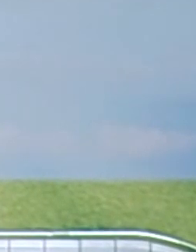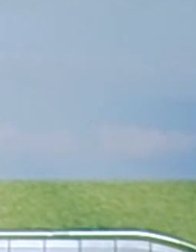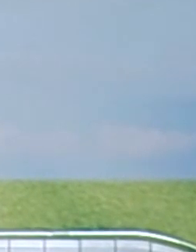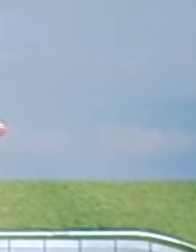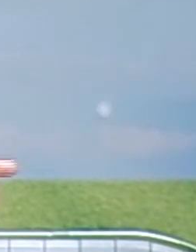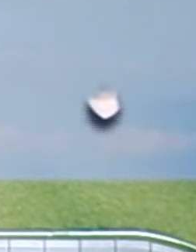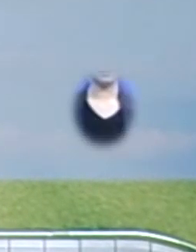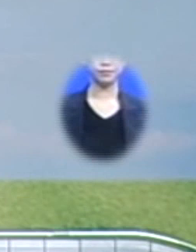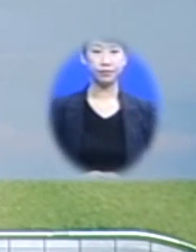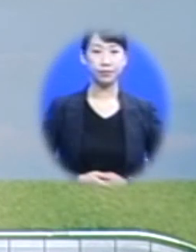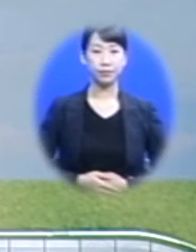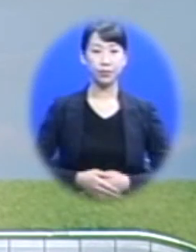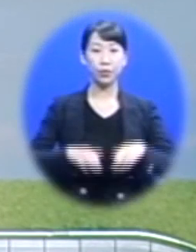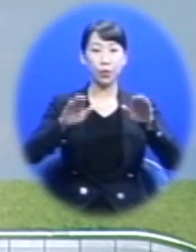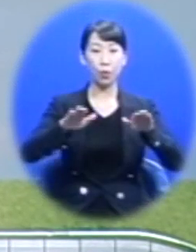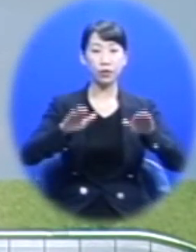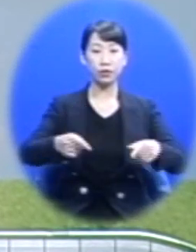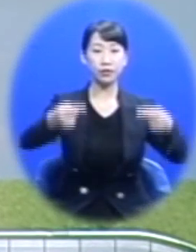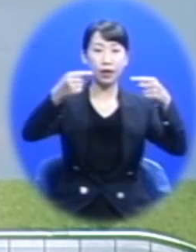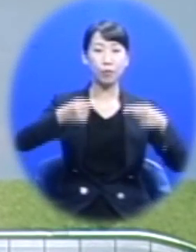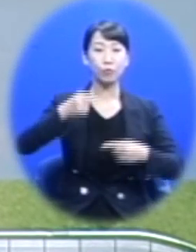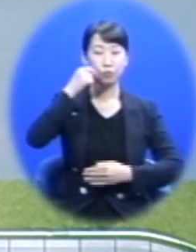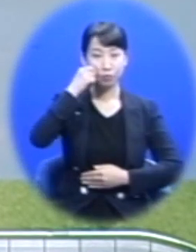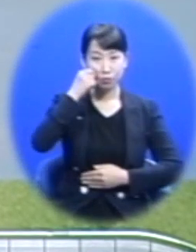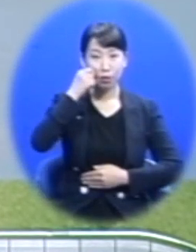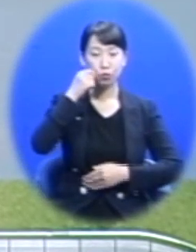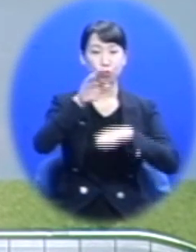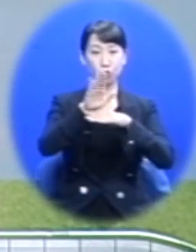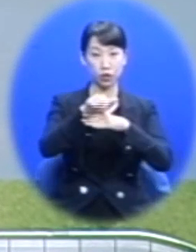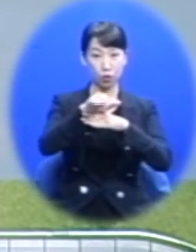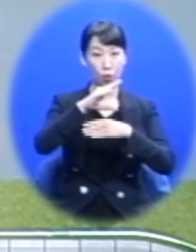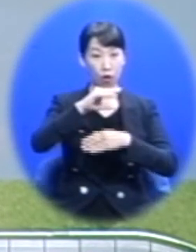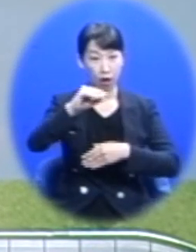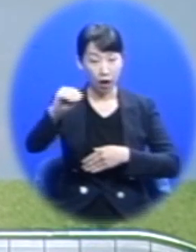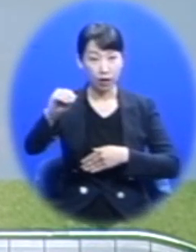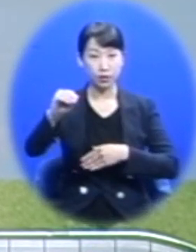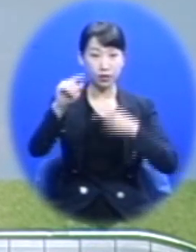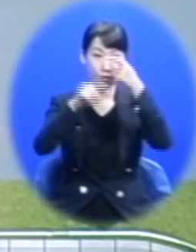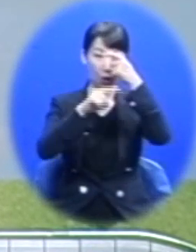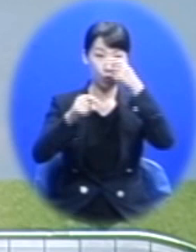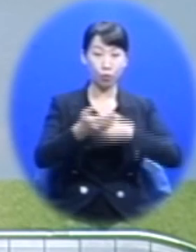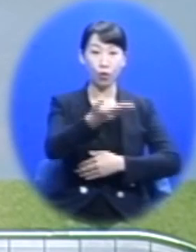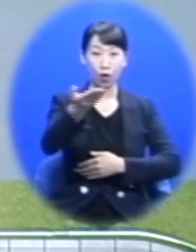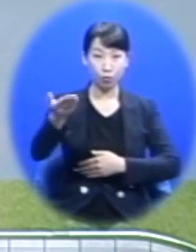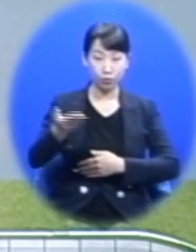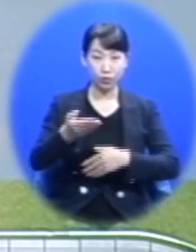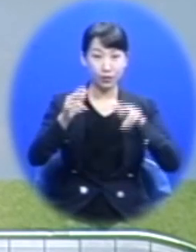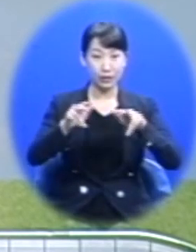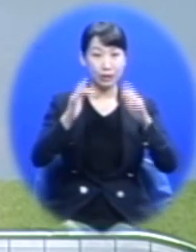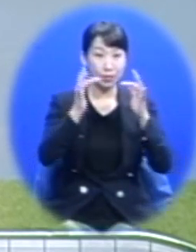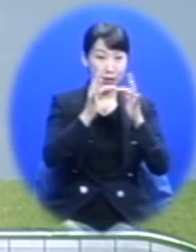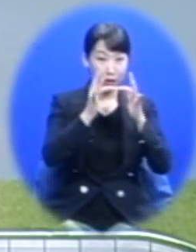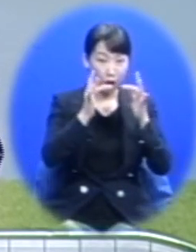오늘 이 시간에 이 자리에 참여하지 못하고 고향으로 가신 교우들 중에 지금 이 시간에 인터넷으로 주일 예배를